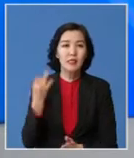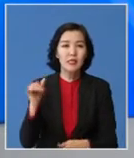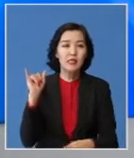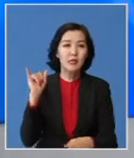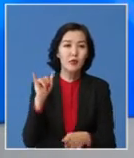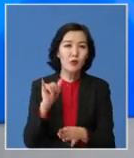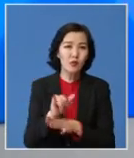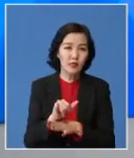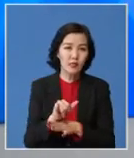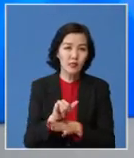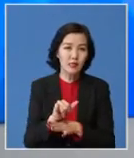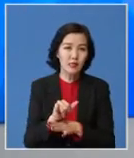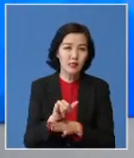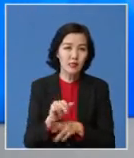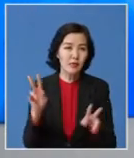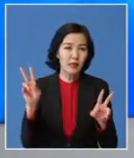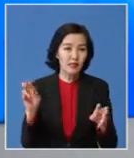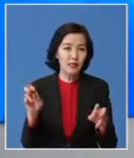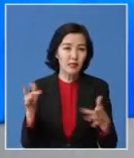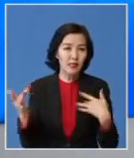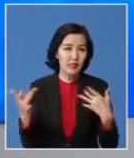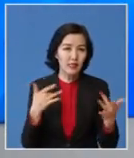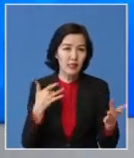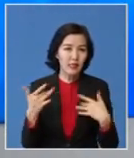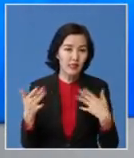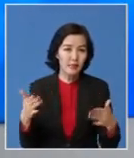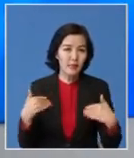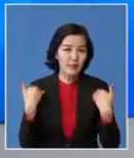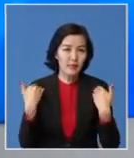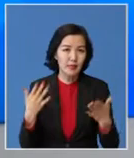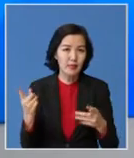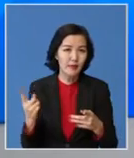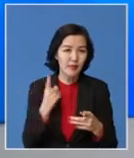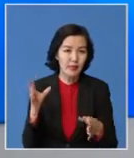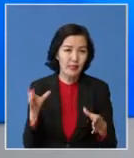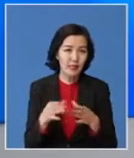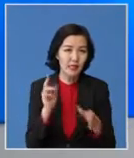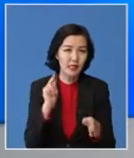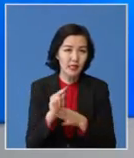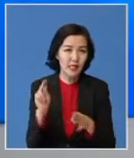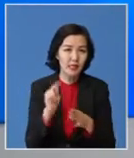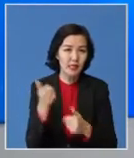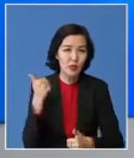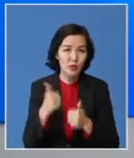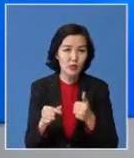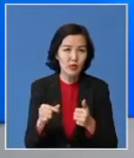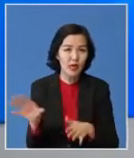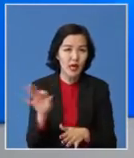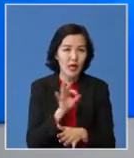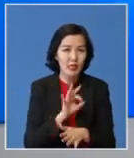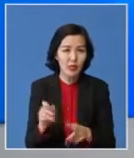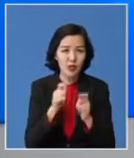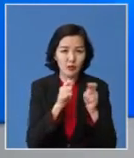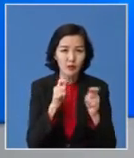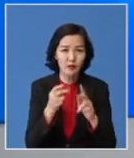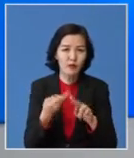Интересные гости, интерактивные зоны, тематические сцены, презентации и мастер-классы, а также конкурсы с отличными